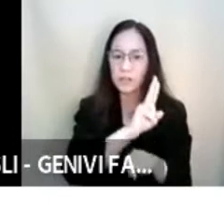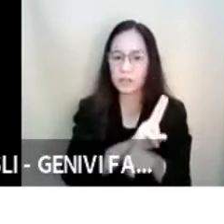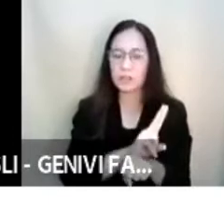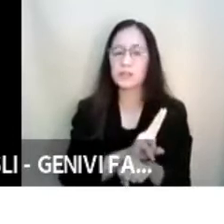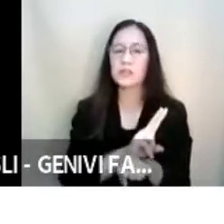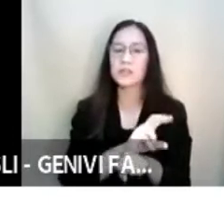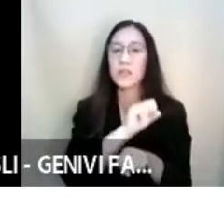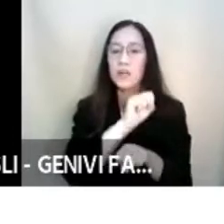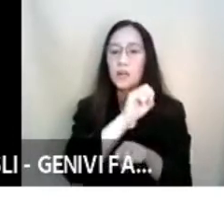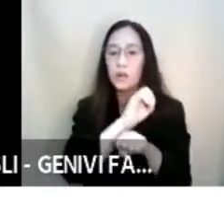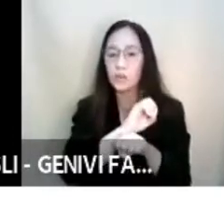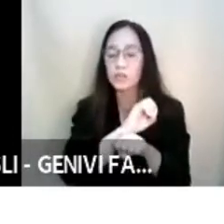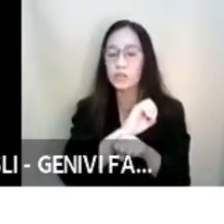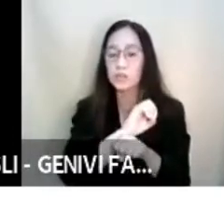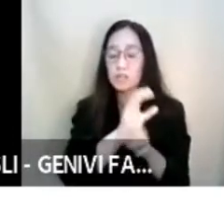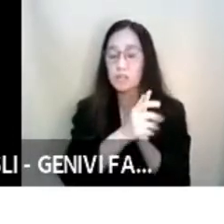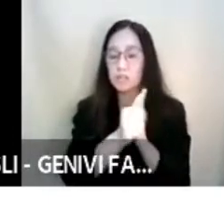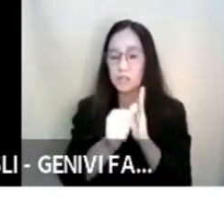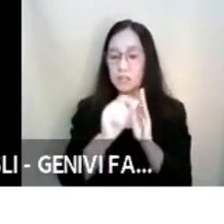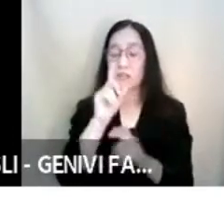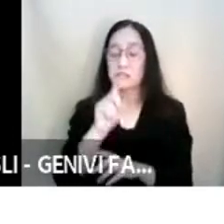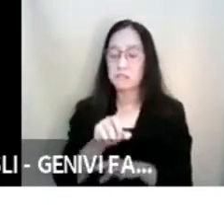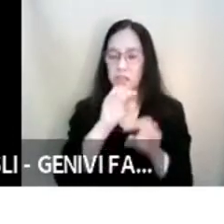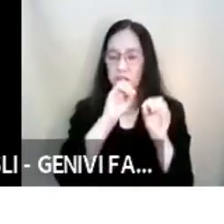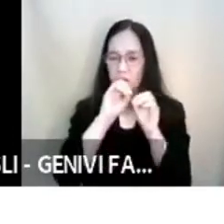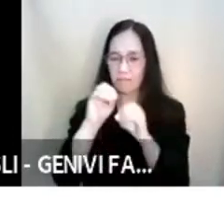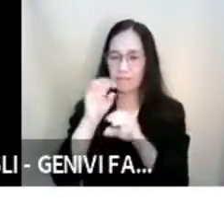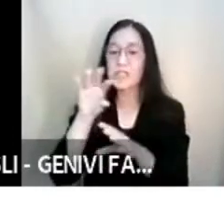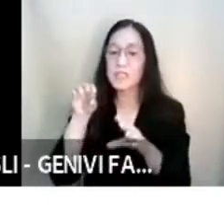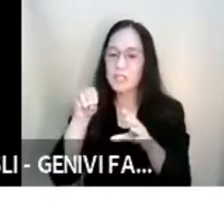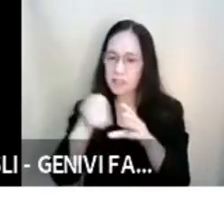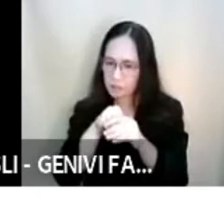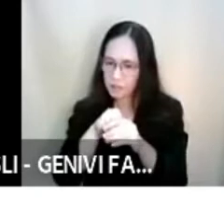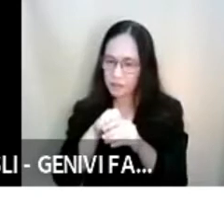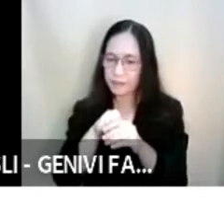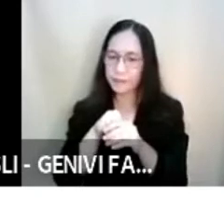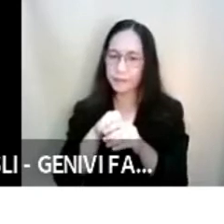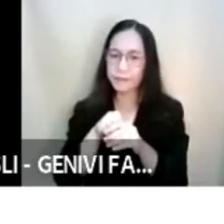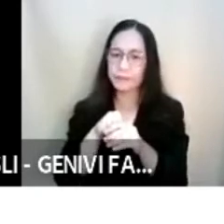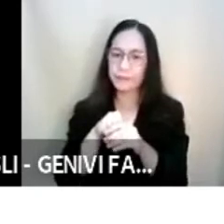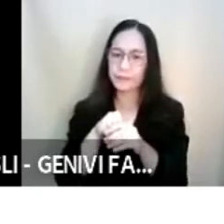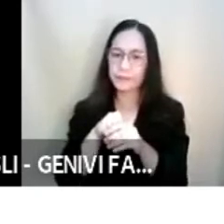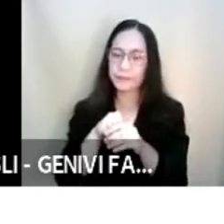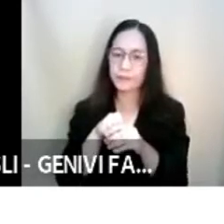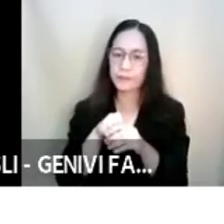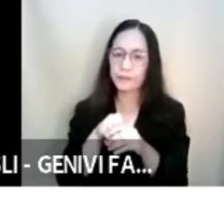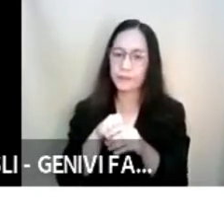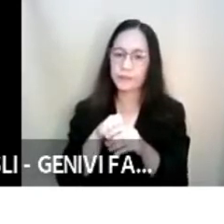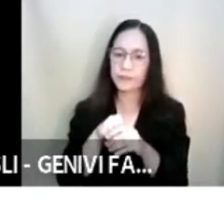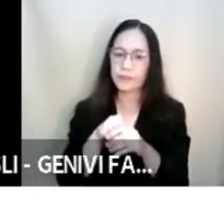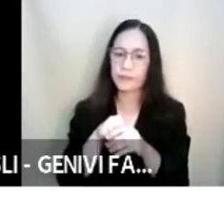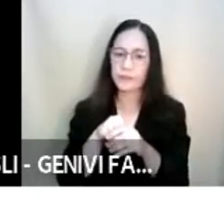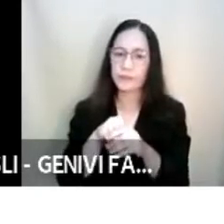na kailangan natin ituro sa kanila. So kasama po yan, no? Nakapaloob po yan sa ating